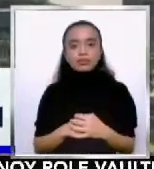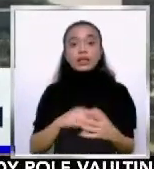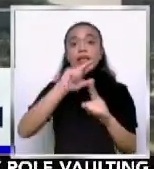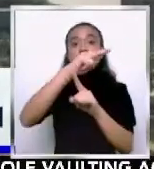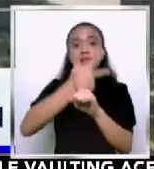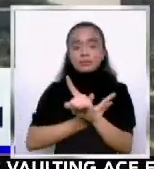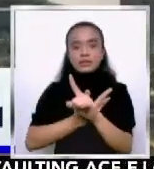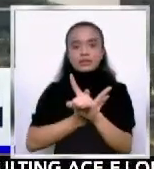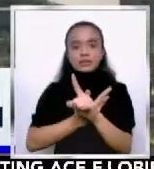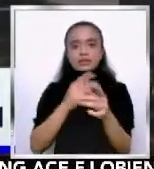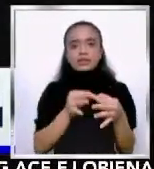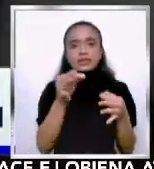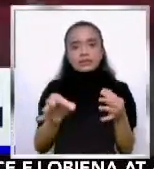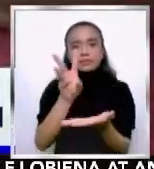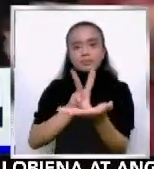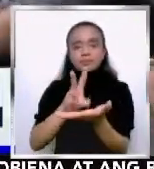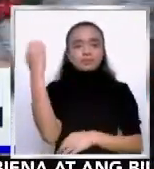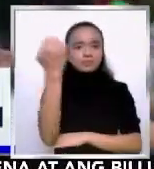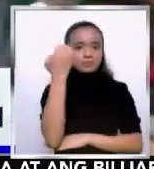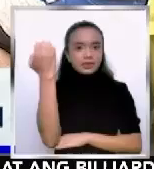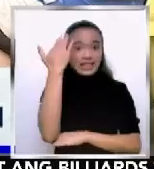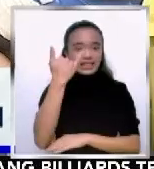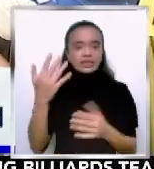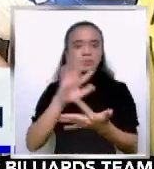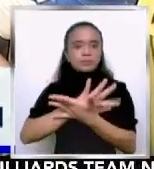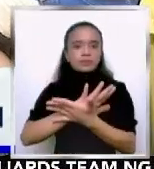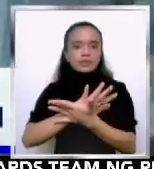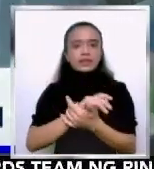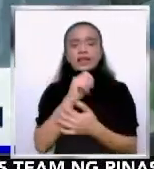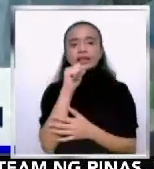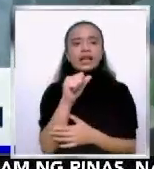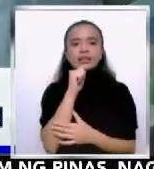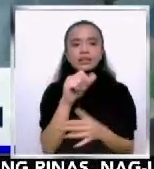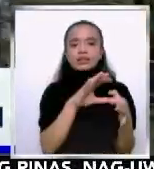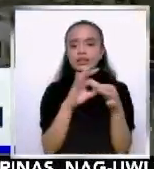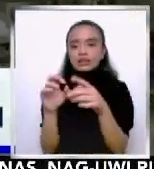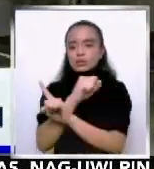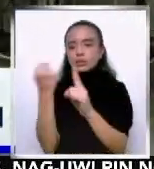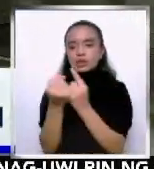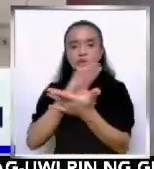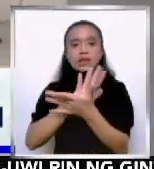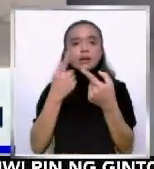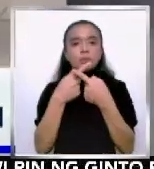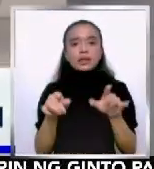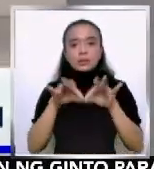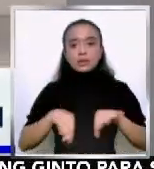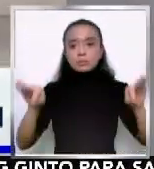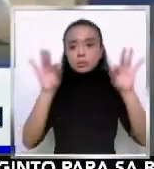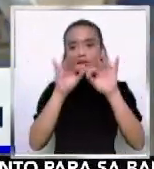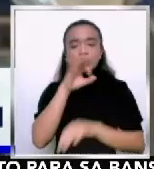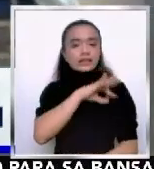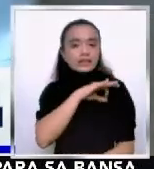calamity sa bansa dahil sa COVID-19. Pero hindi dahil sa sitwasyon ng COVID sa bansa, kundi sa mga mahalagang benepisyo ng state of calamity para sa